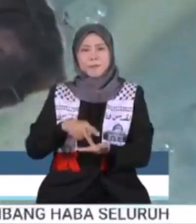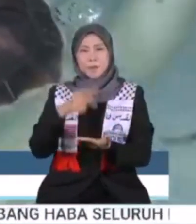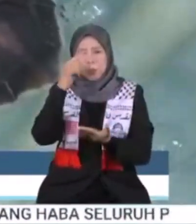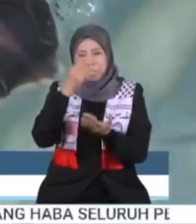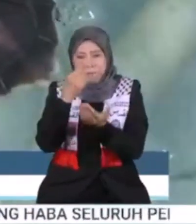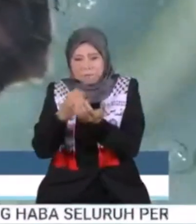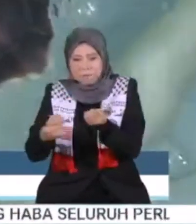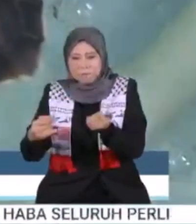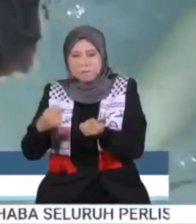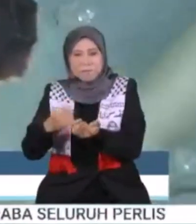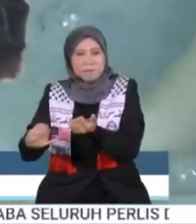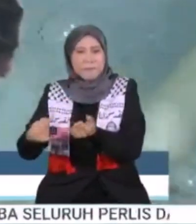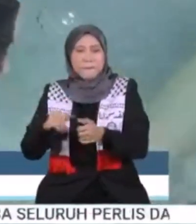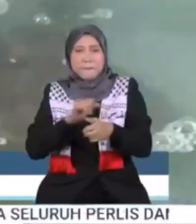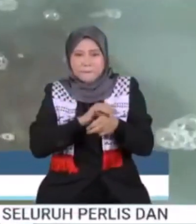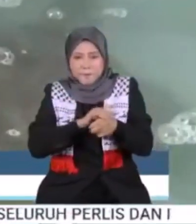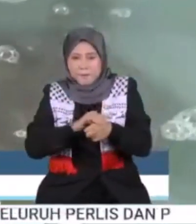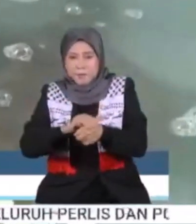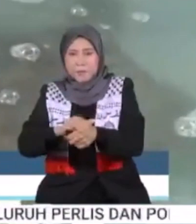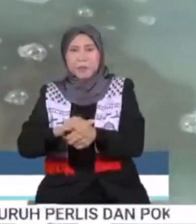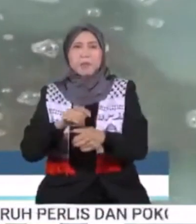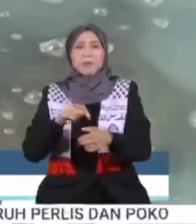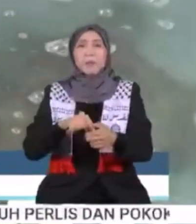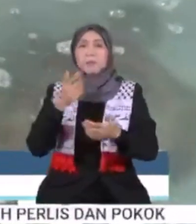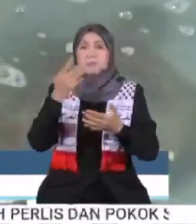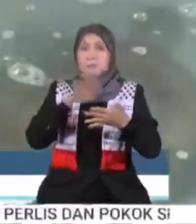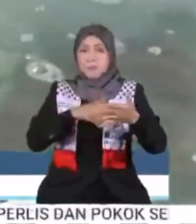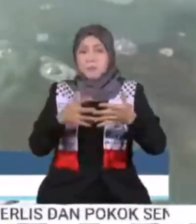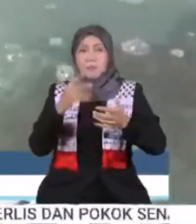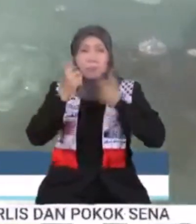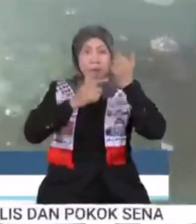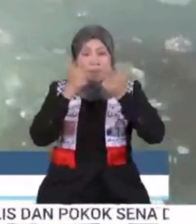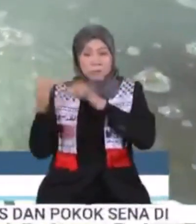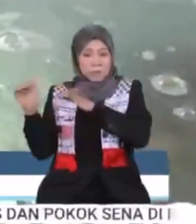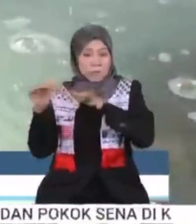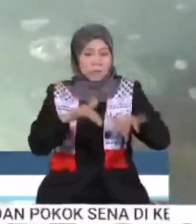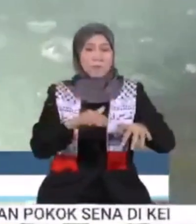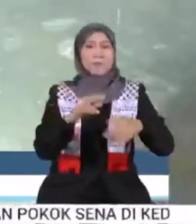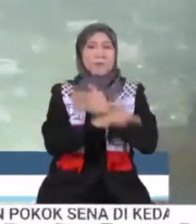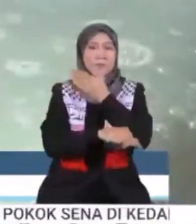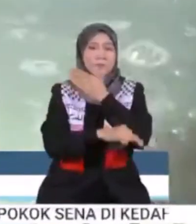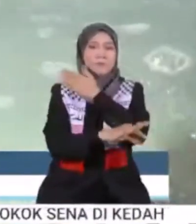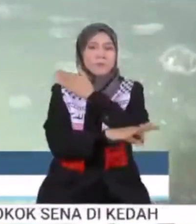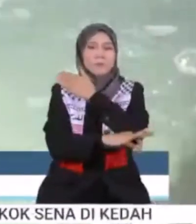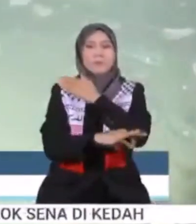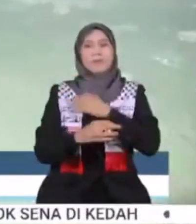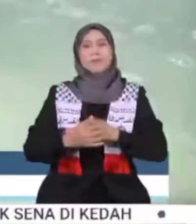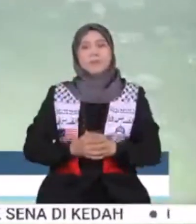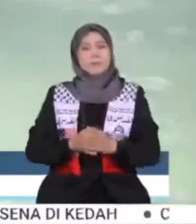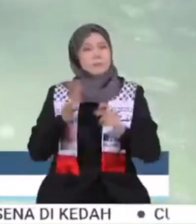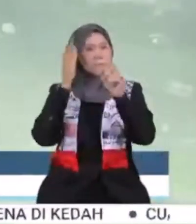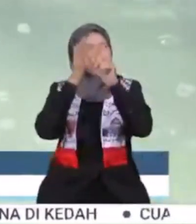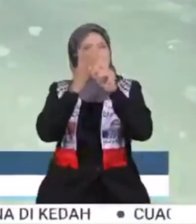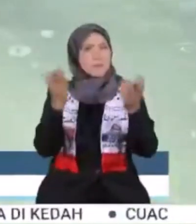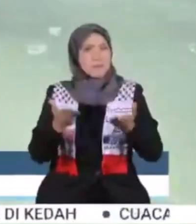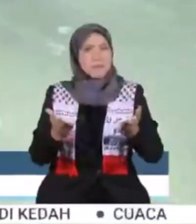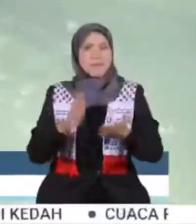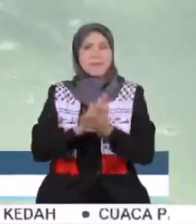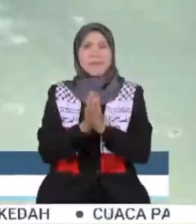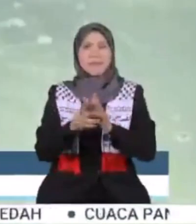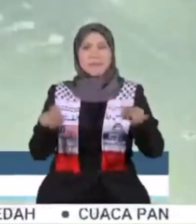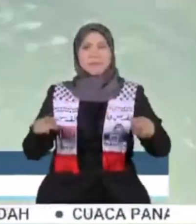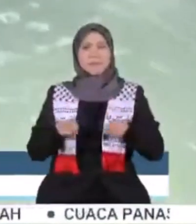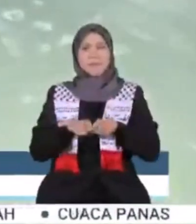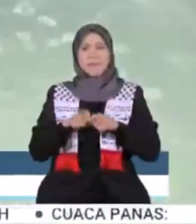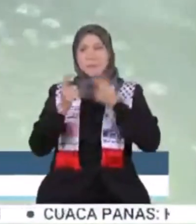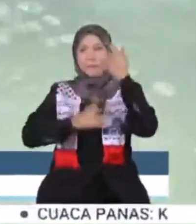penyu di Negeri Sembilan dalam jadual perjalanan pelancong yang datang ke negeri itu. Pada masa yang sama, lokasi tersebut disasar dijadikan